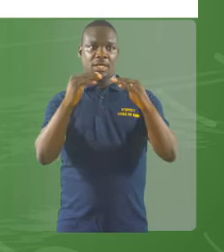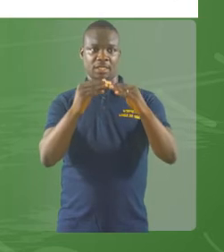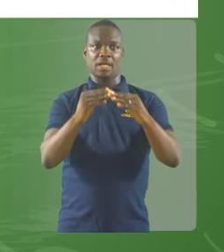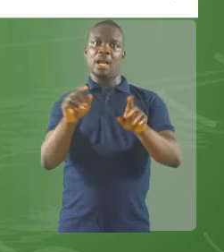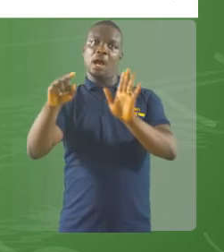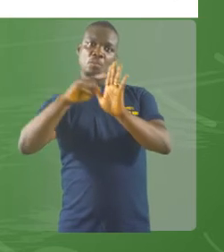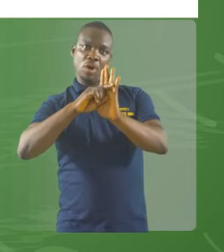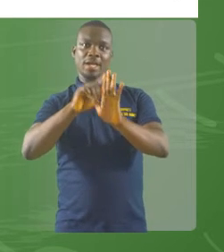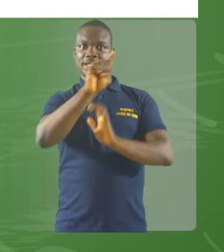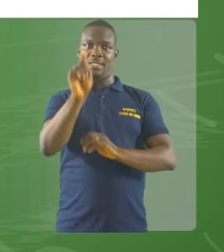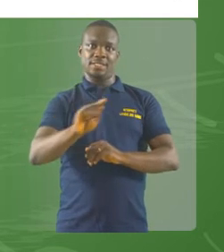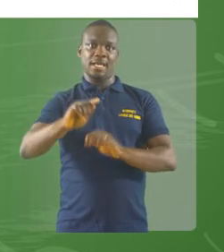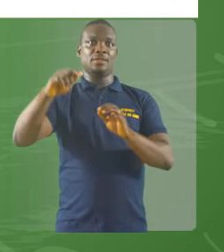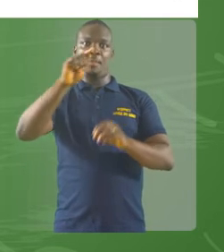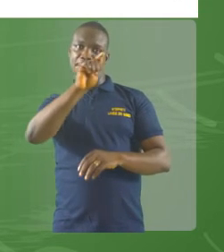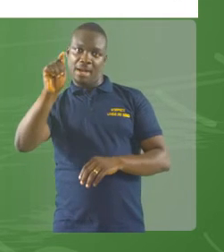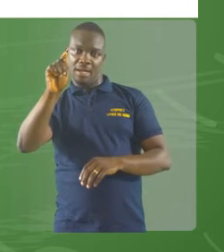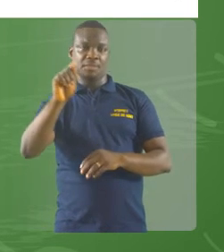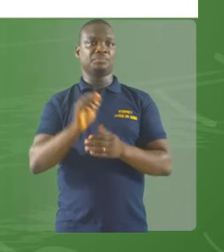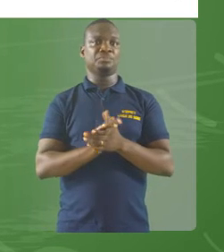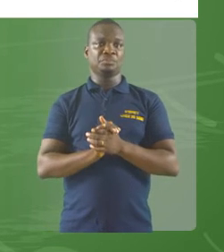moins Z bar.